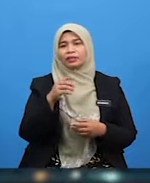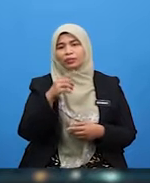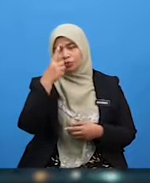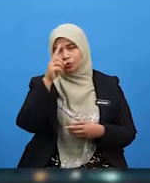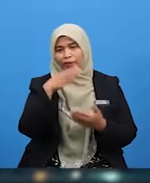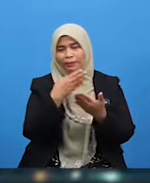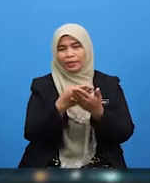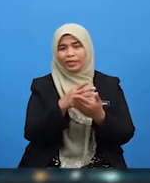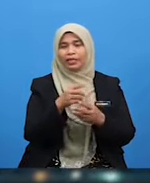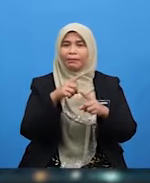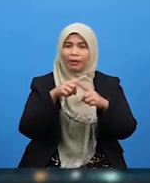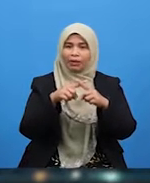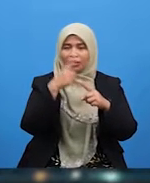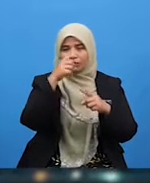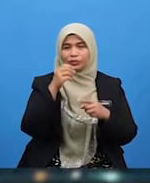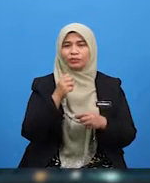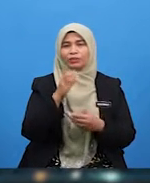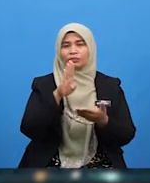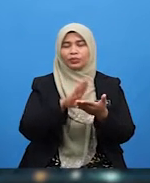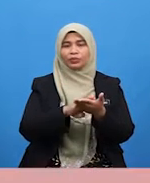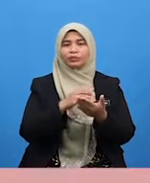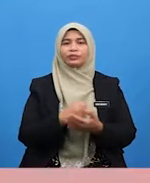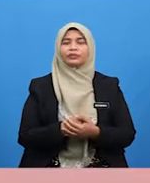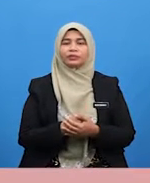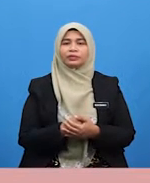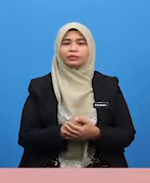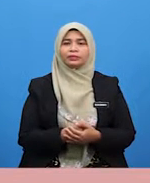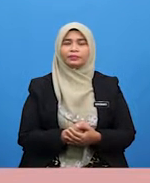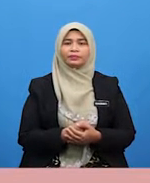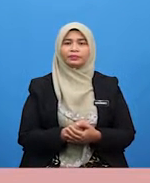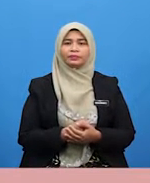akhlak buruk. Okey, soalan.